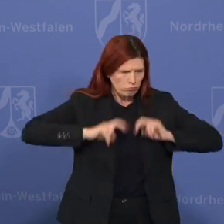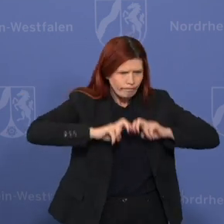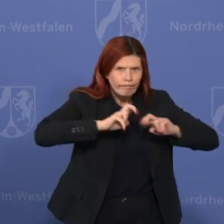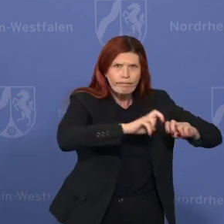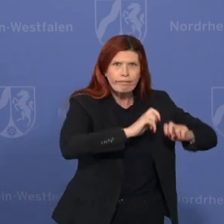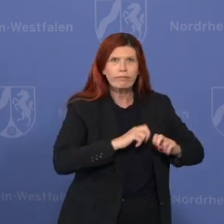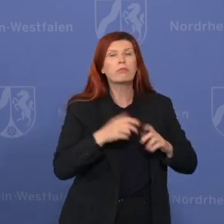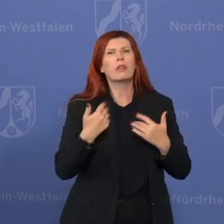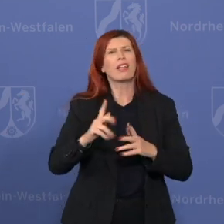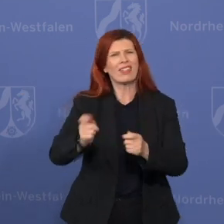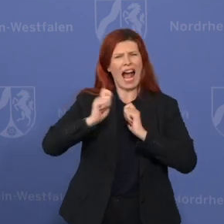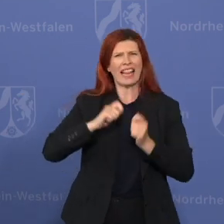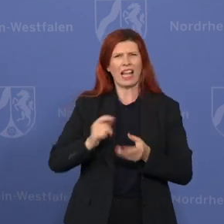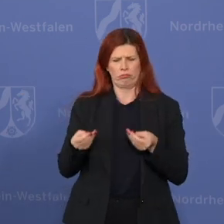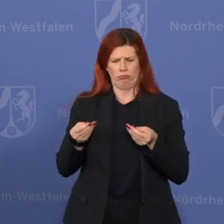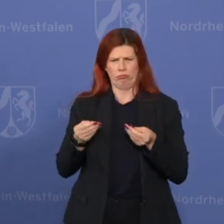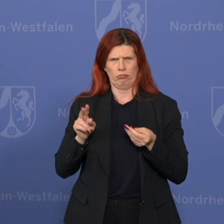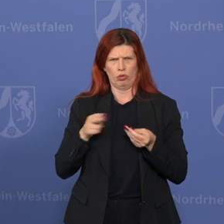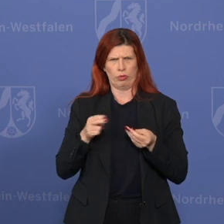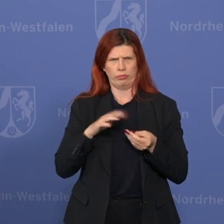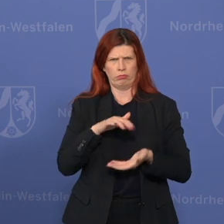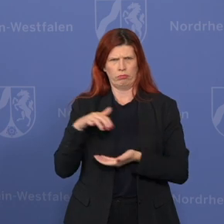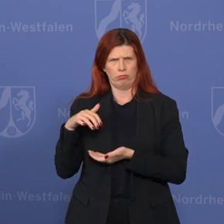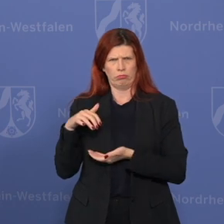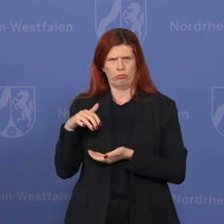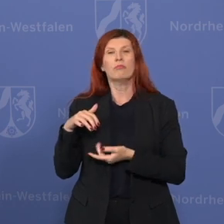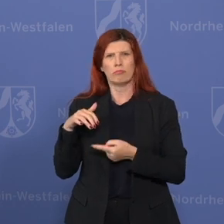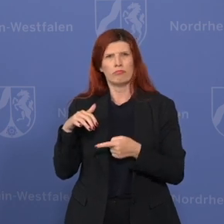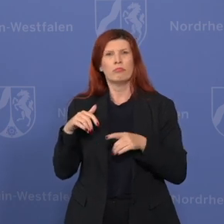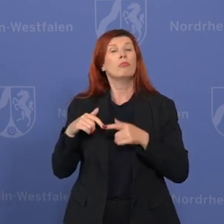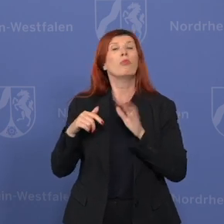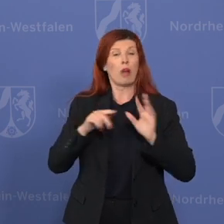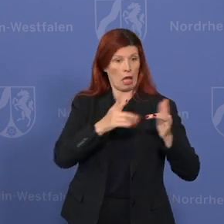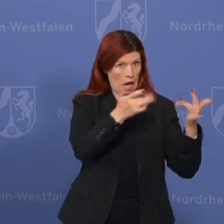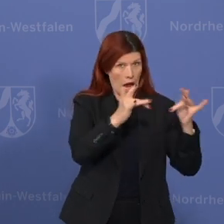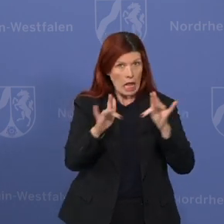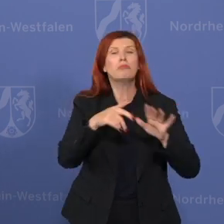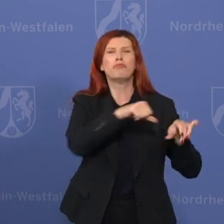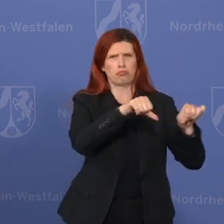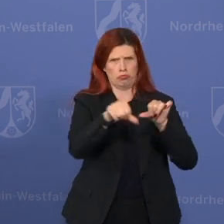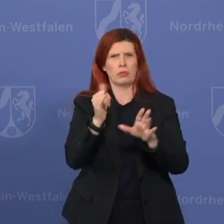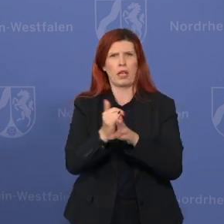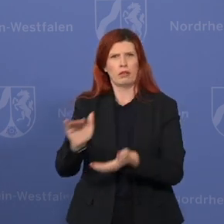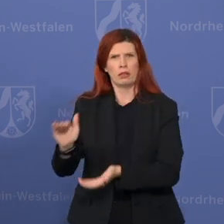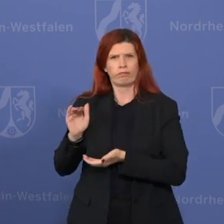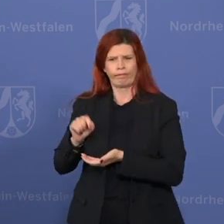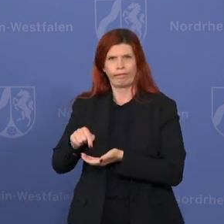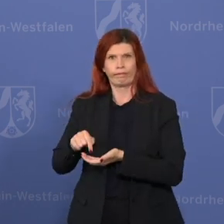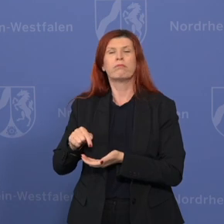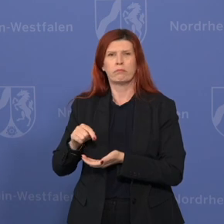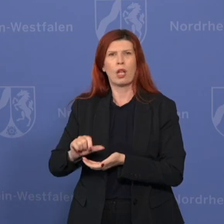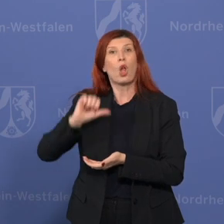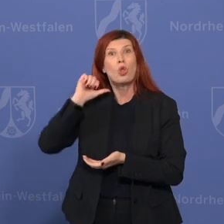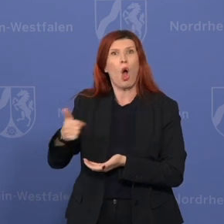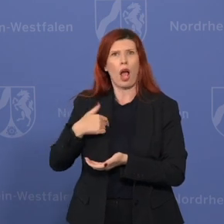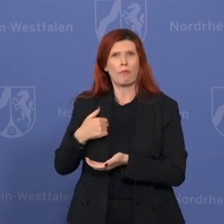Anträge zu überprüfen. Wir haben dafür eine Sicherheitsschleife nutzen können, die wir im Verfahren von Anfang an